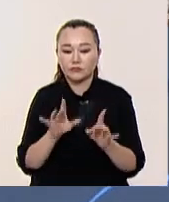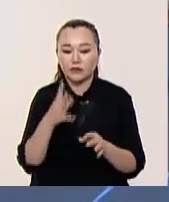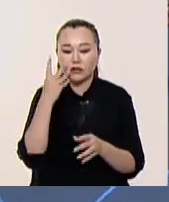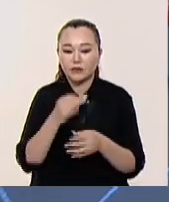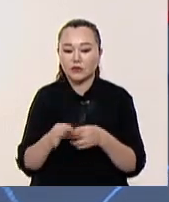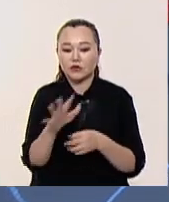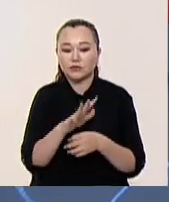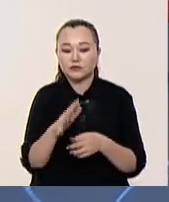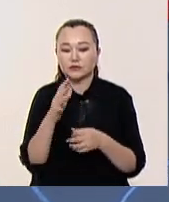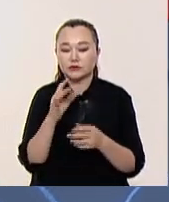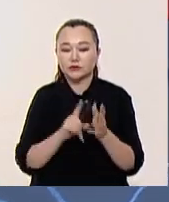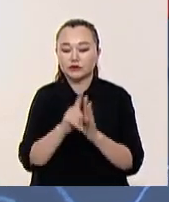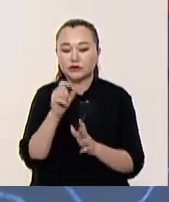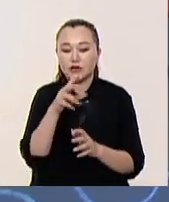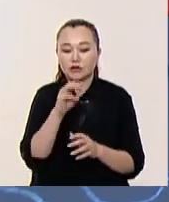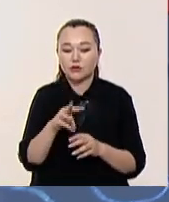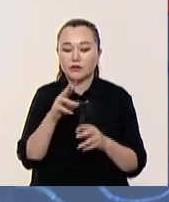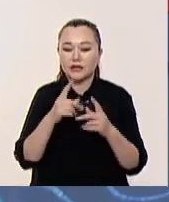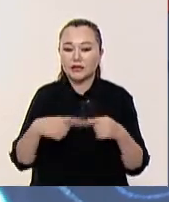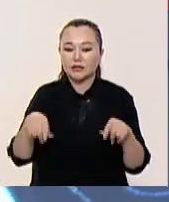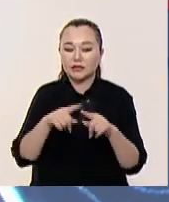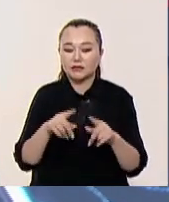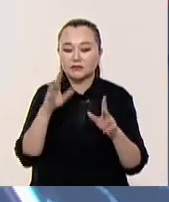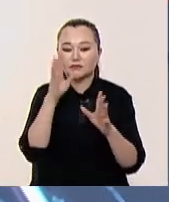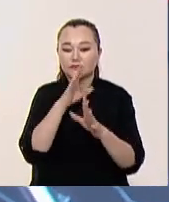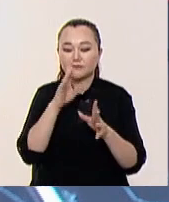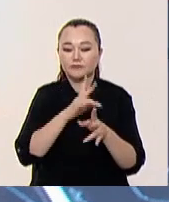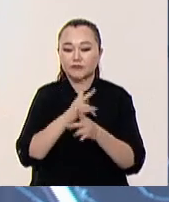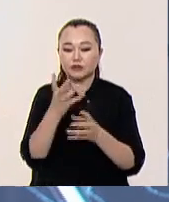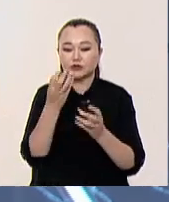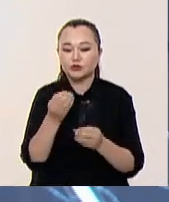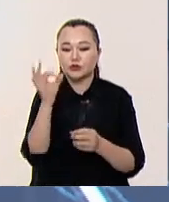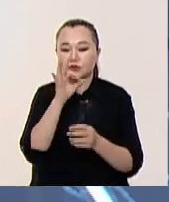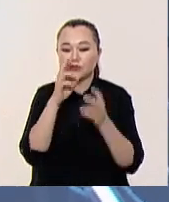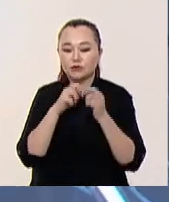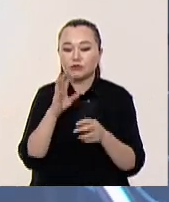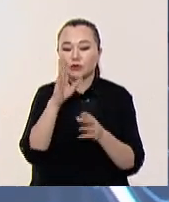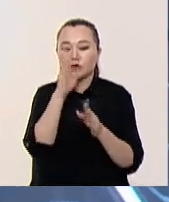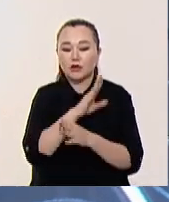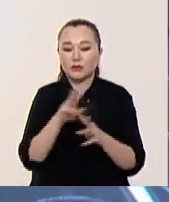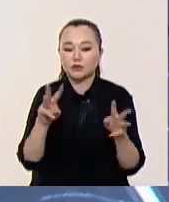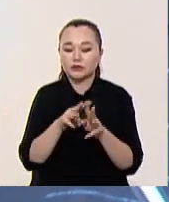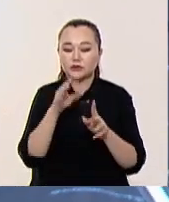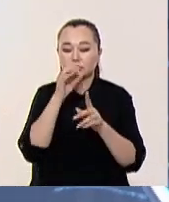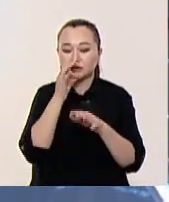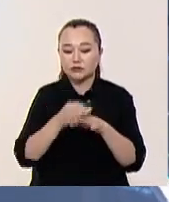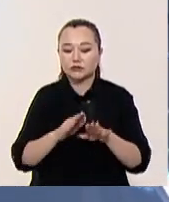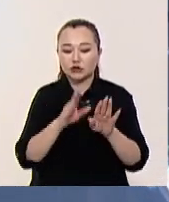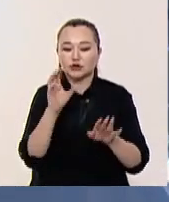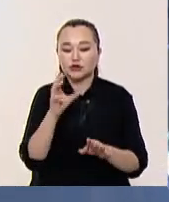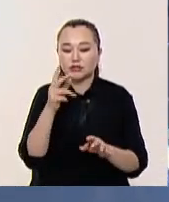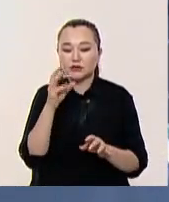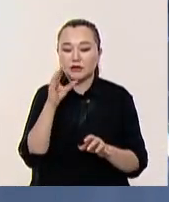Алматы облысында салынатын атом электр станциясының қоршаған ортаға келтіретін залалы әлі тексеріліп жатыр. Экология министрінің орынбасары Зүлфия Сүлейменова бұл